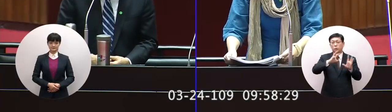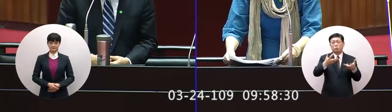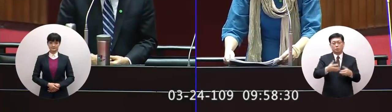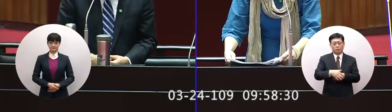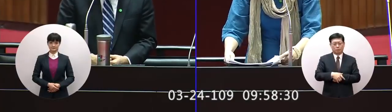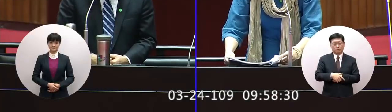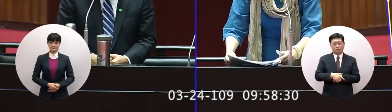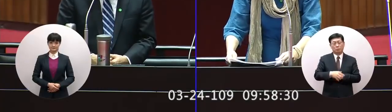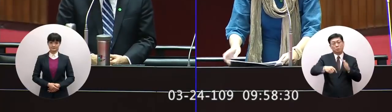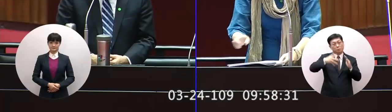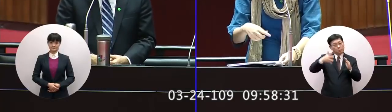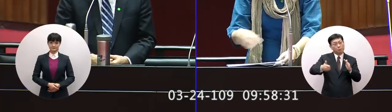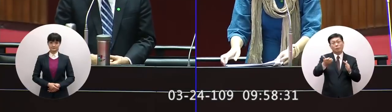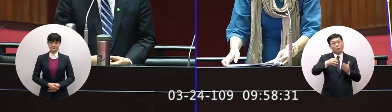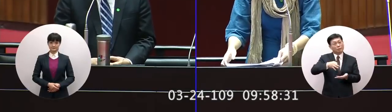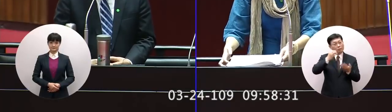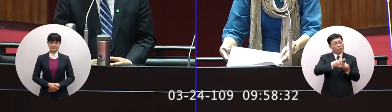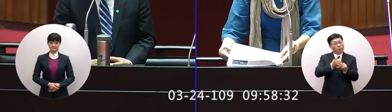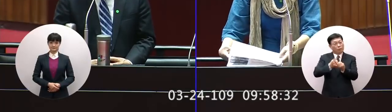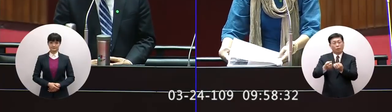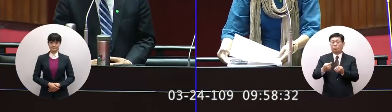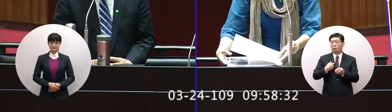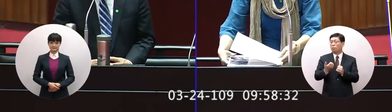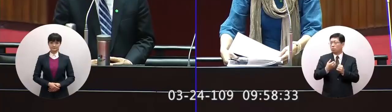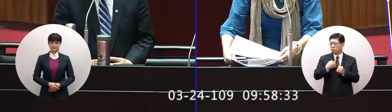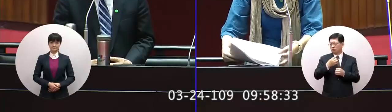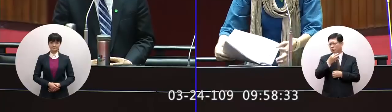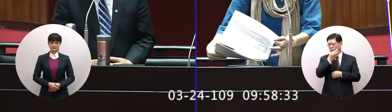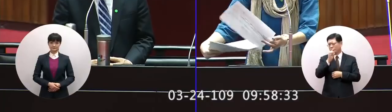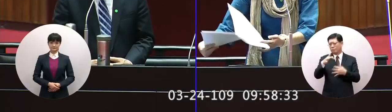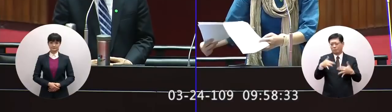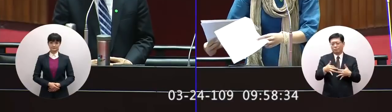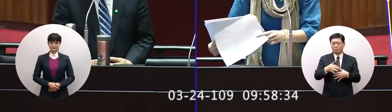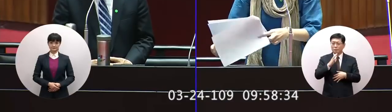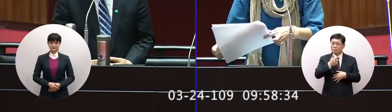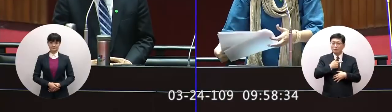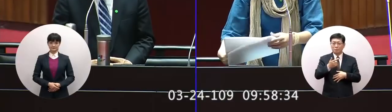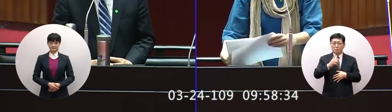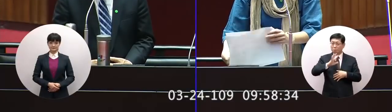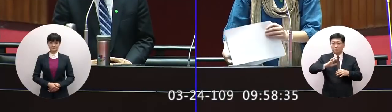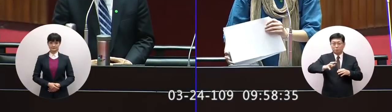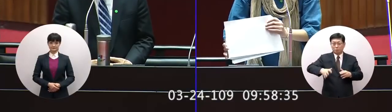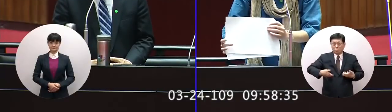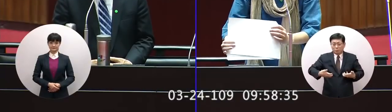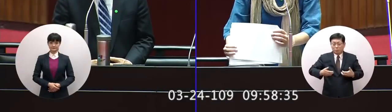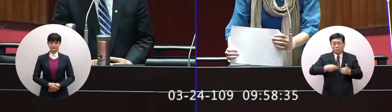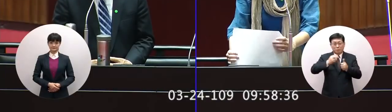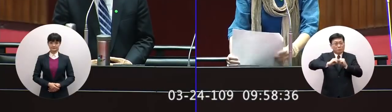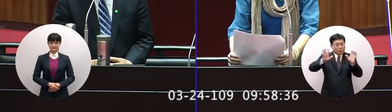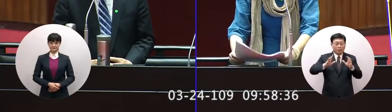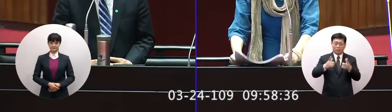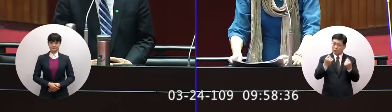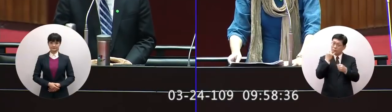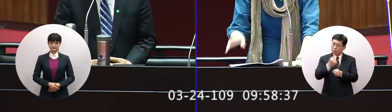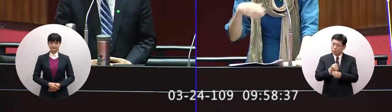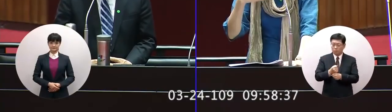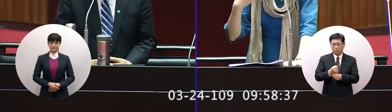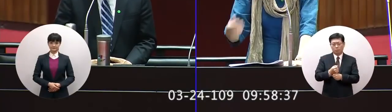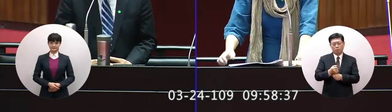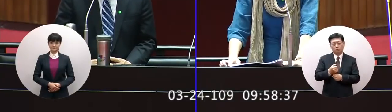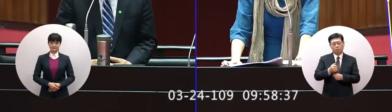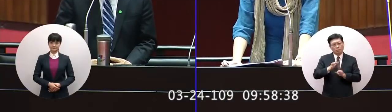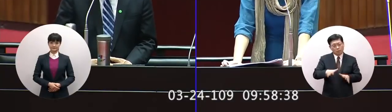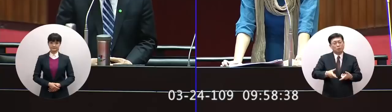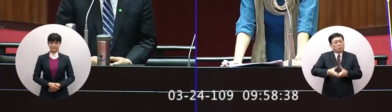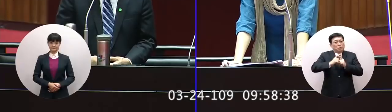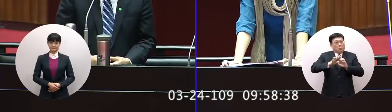啦，那院长刚刚讲的这些东西，其实我就说都有争议的啦，是不是不发布紧急命令底下可以做？但是呢，我